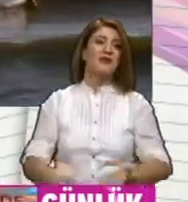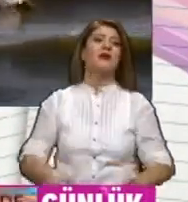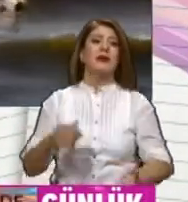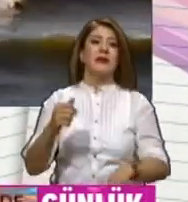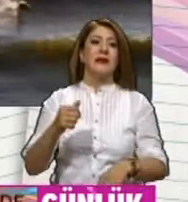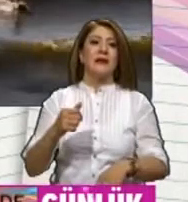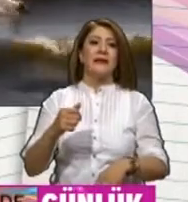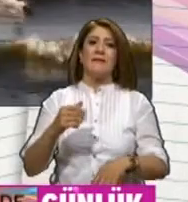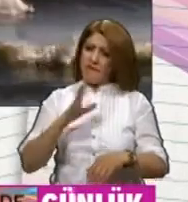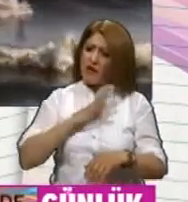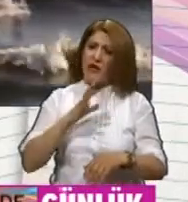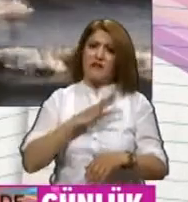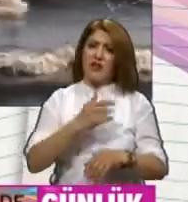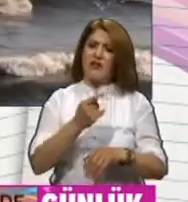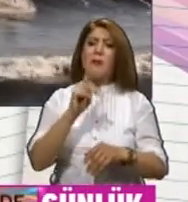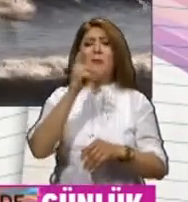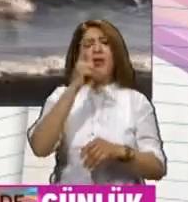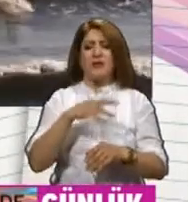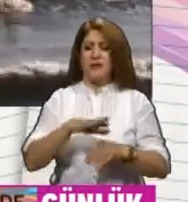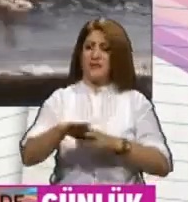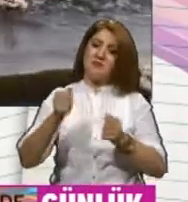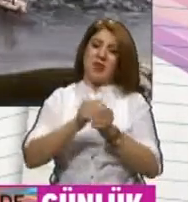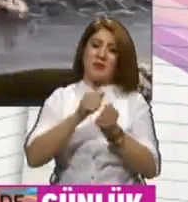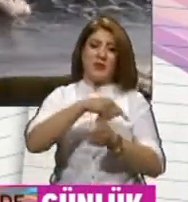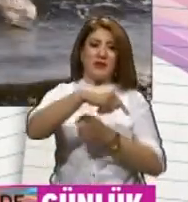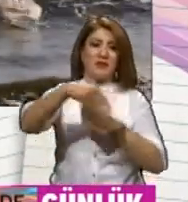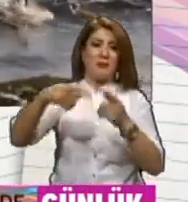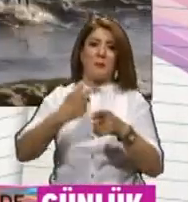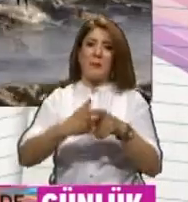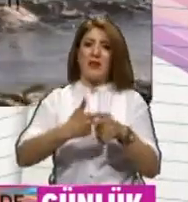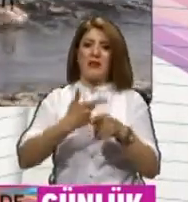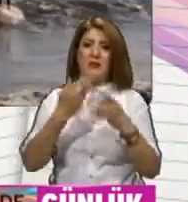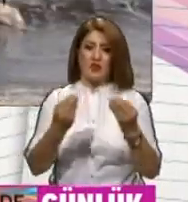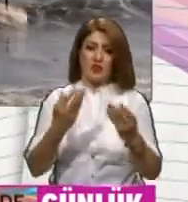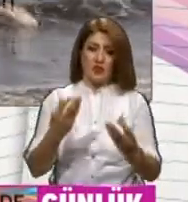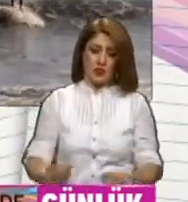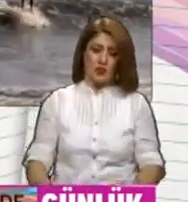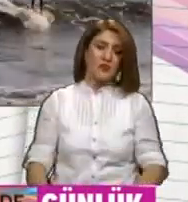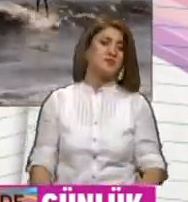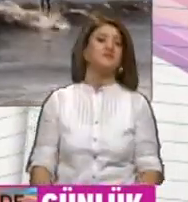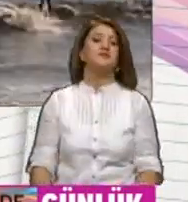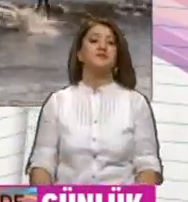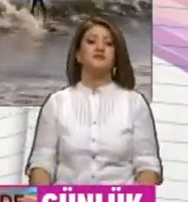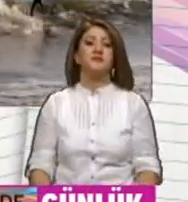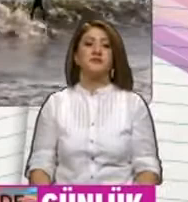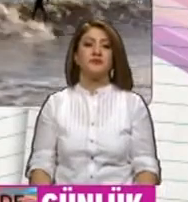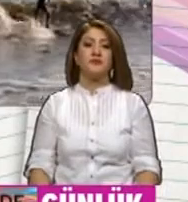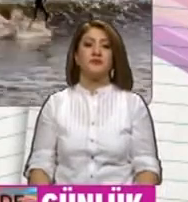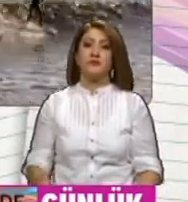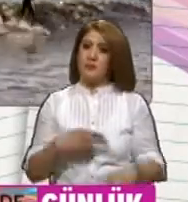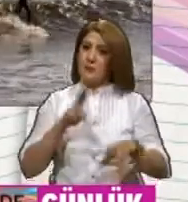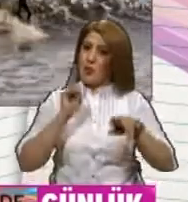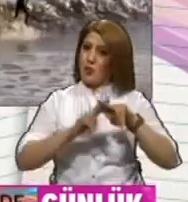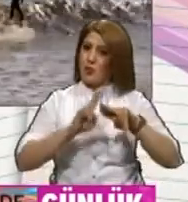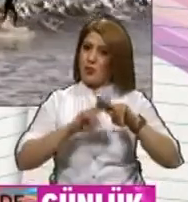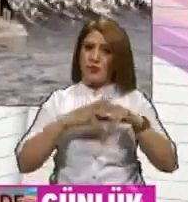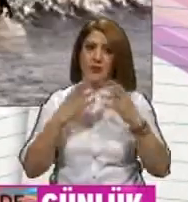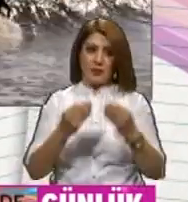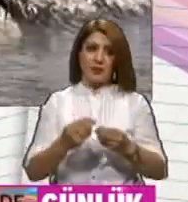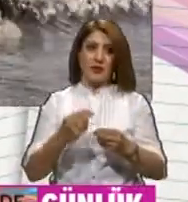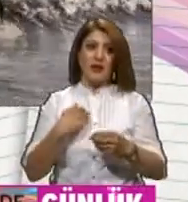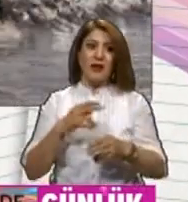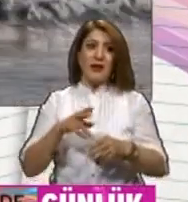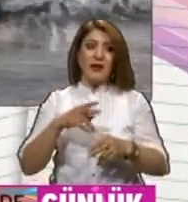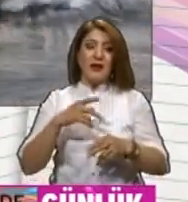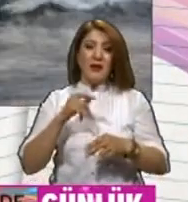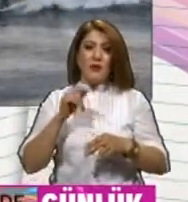Tahtamız var mıydı? Paylaşıyorduk. Evet. O yönden de güzel bir paylaşım oluyordu yani. Güzel. Daha, öğrettiler de bu tabii, arada. Tabii, bireysel bir